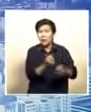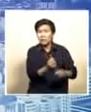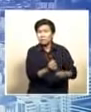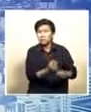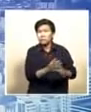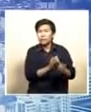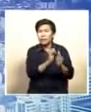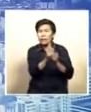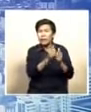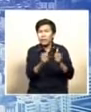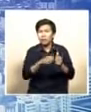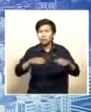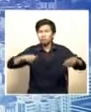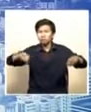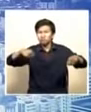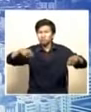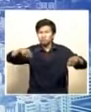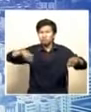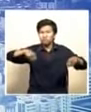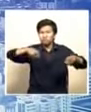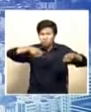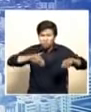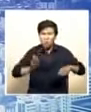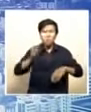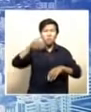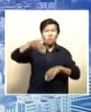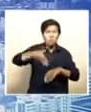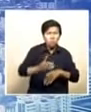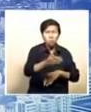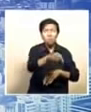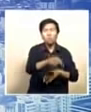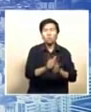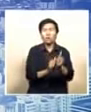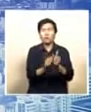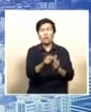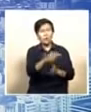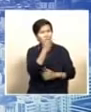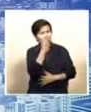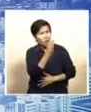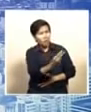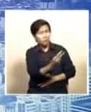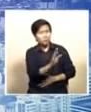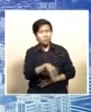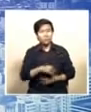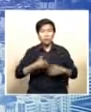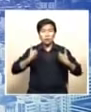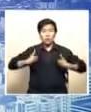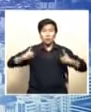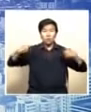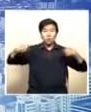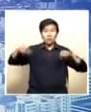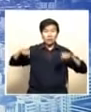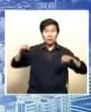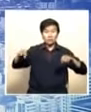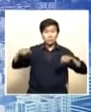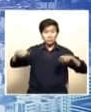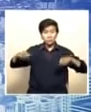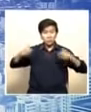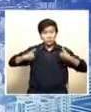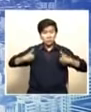ว่างผู้ขับขี่และผู้โดยสารซึ่งนั่งเกาะเอวไปข้างหลังนั่นน่ะทั้งหมดนี้เป็นความ